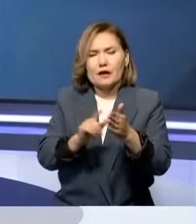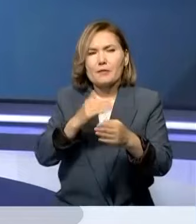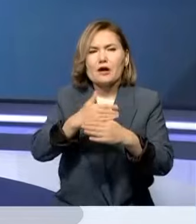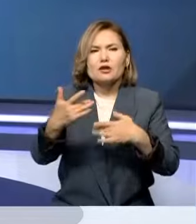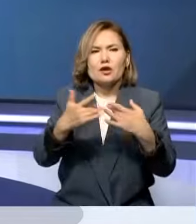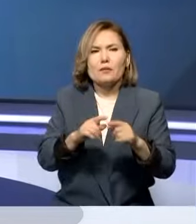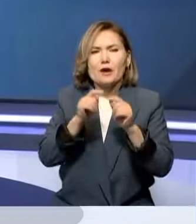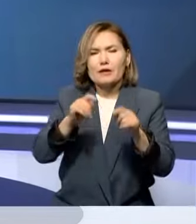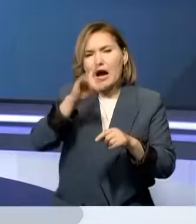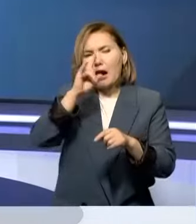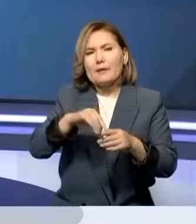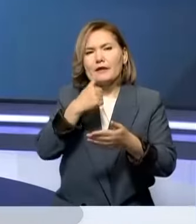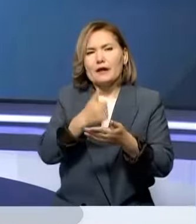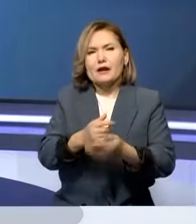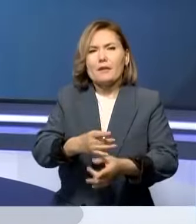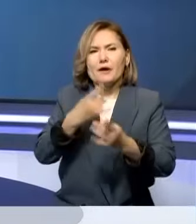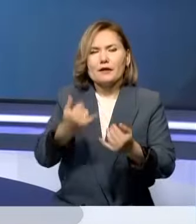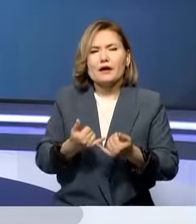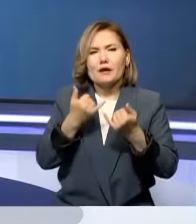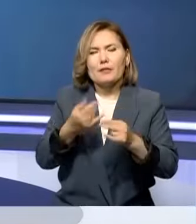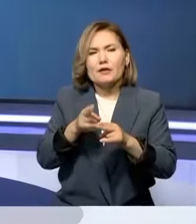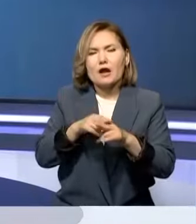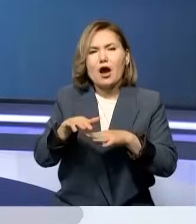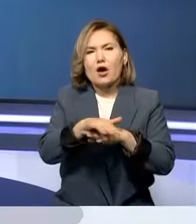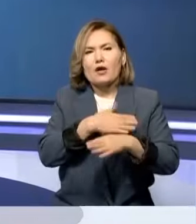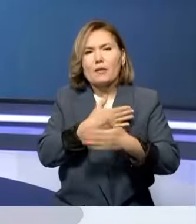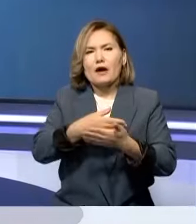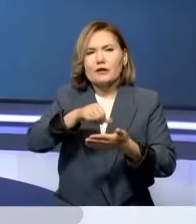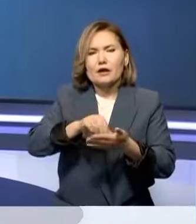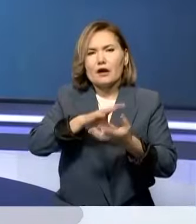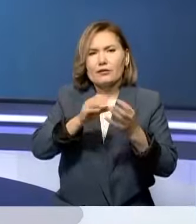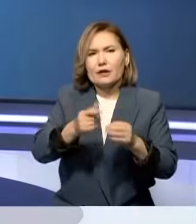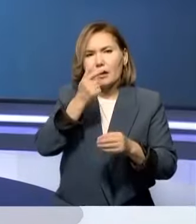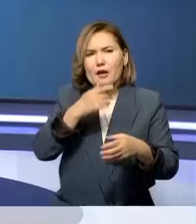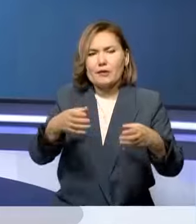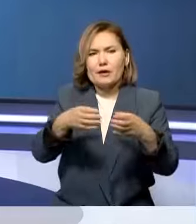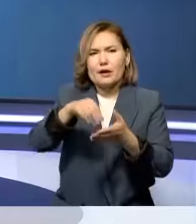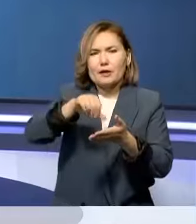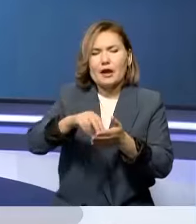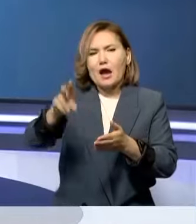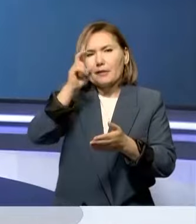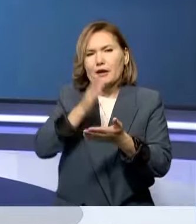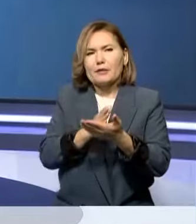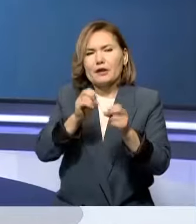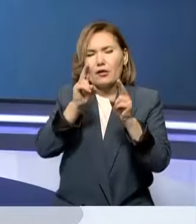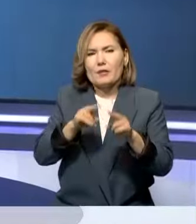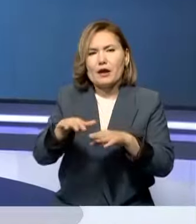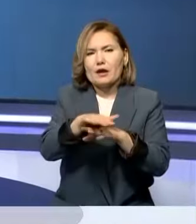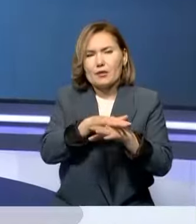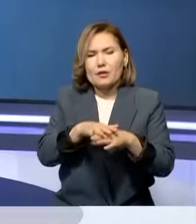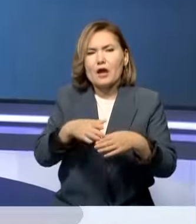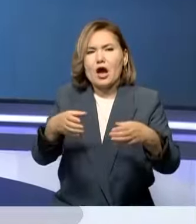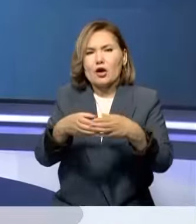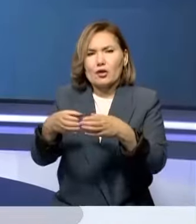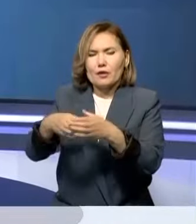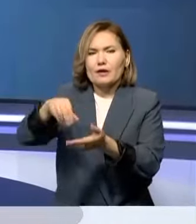көріністер қойылды. Еліміздегі басты мерекені атап өтуге қоғам қайраткерлері мен зиялы қауым өкілдері, мемлекет қызметкерлері мен қоғамдық